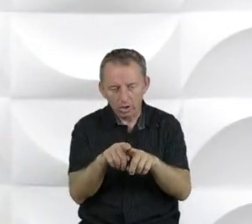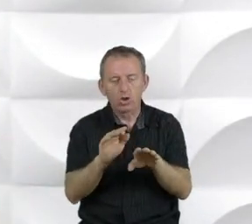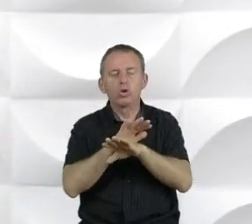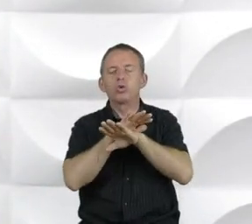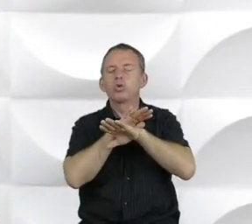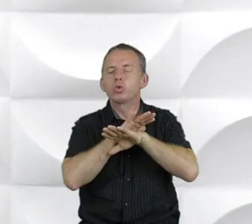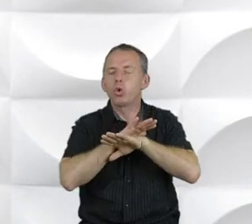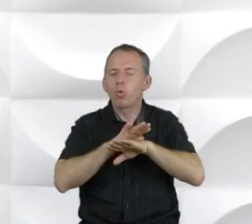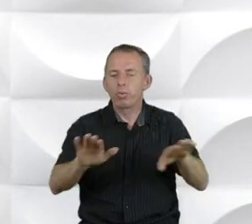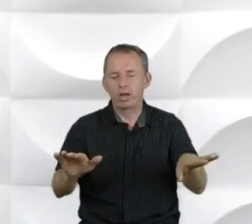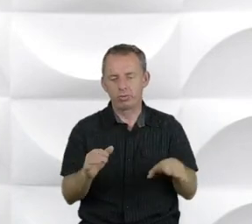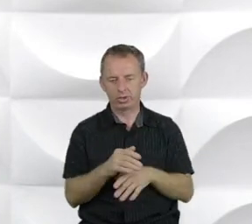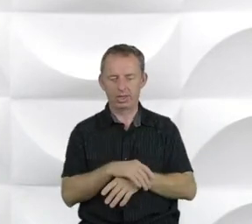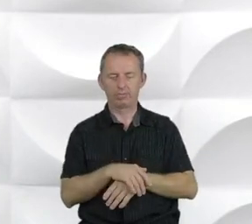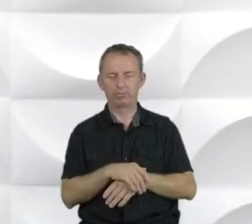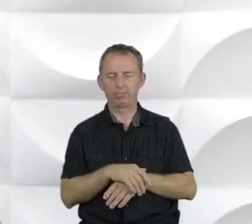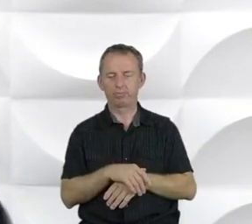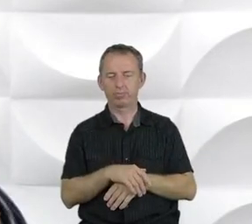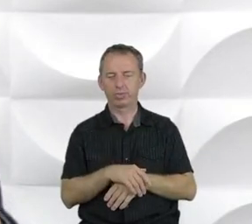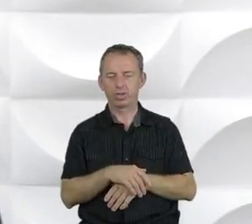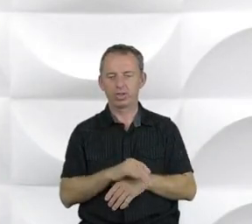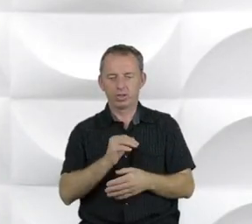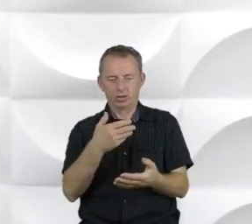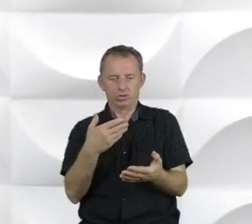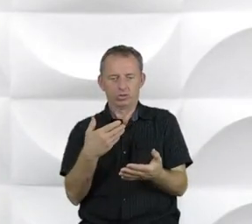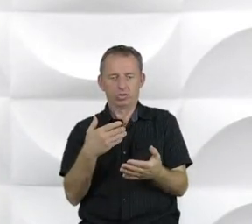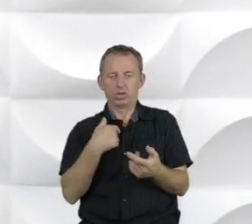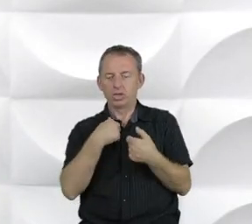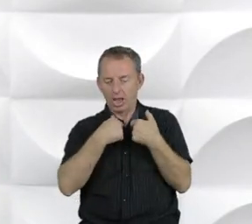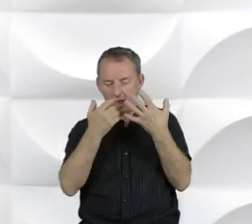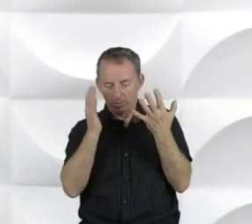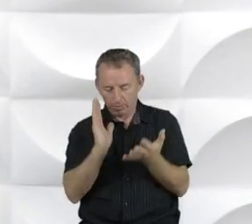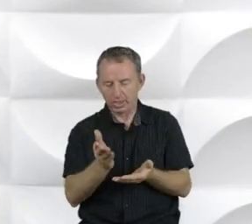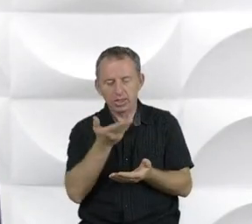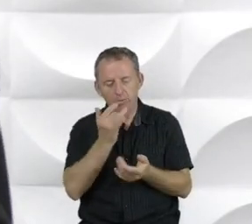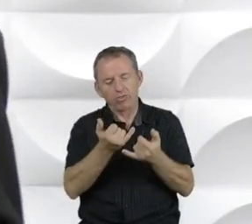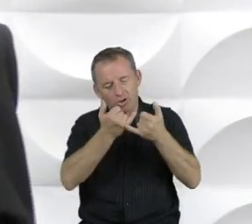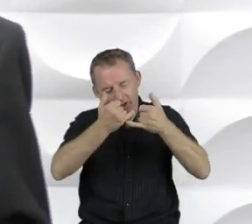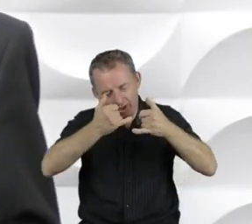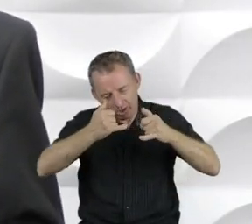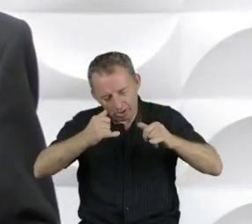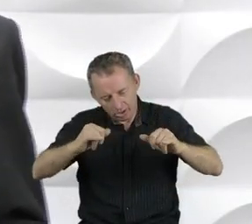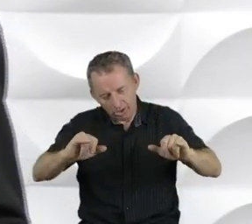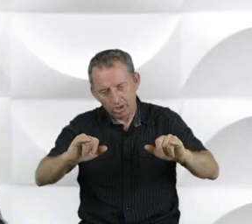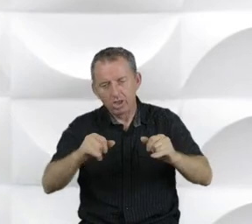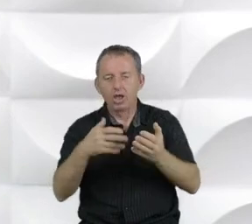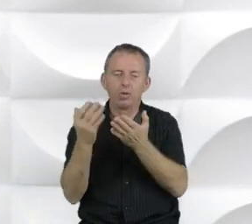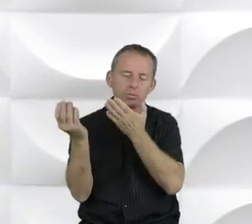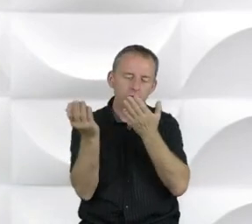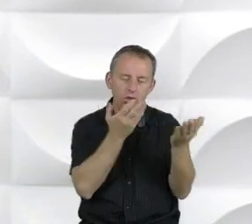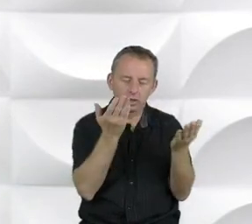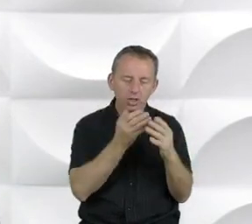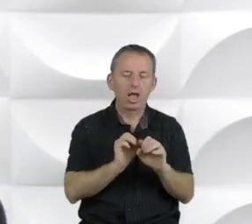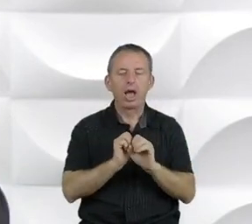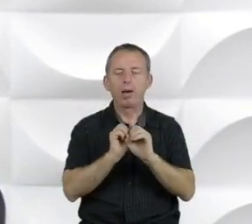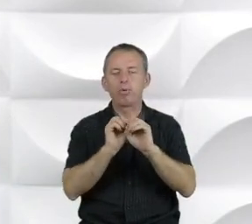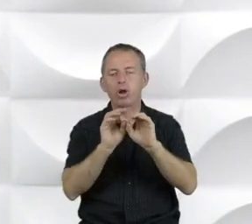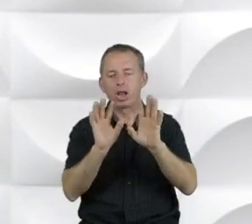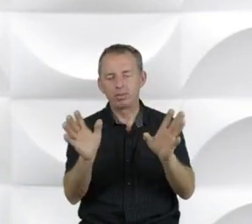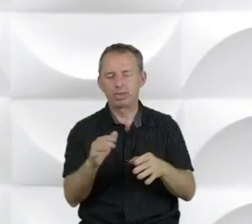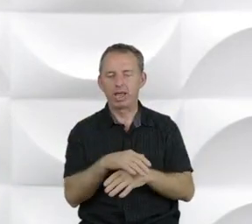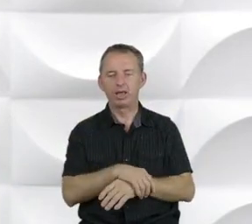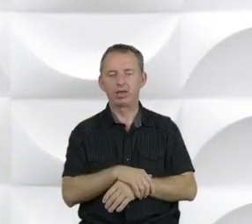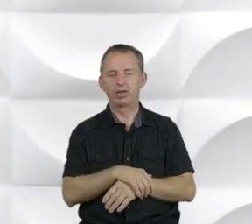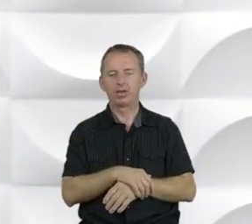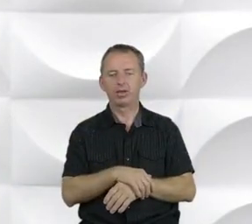zupełnie. Ja chciałbym dzisiaj inaczej, abyśmy przeczytali apokalipsę